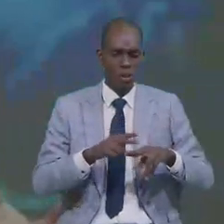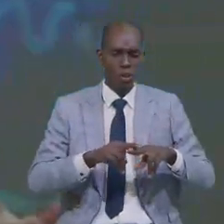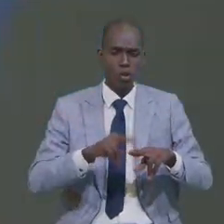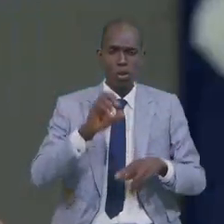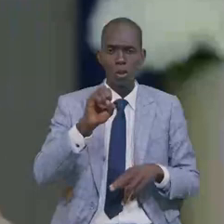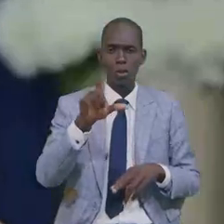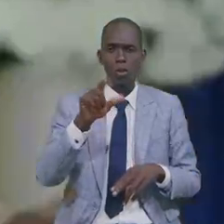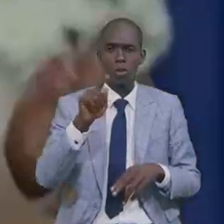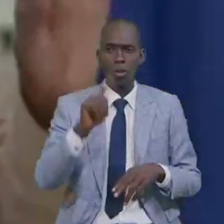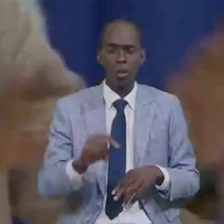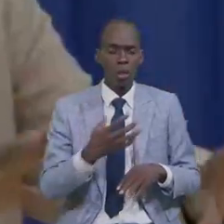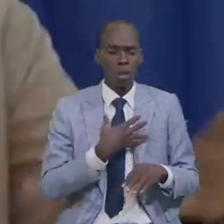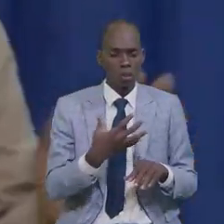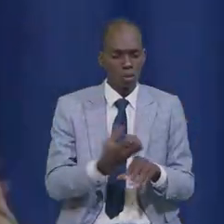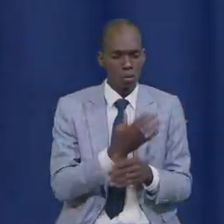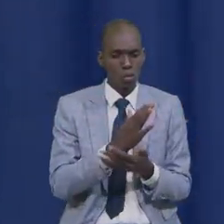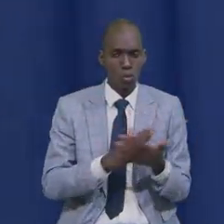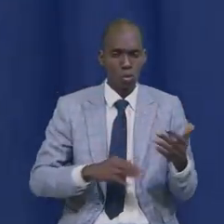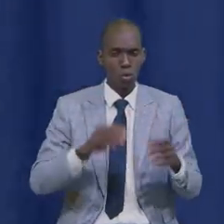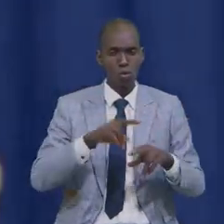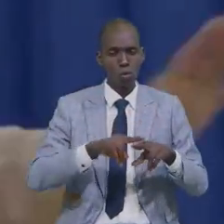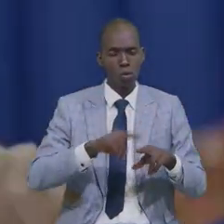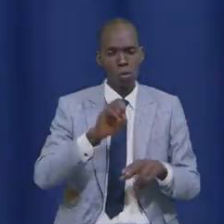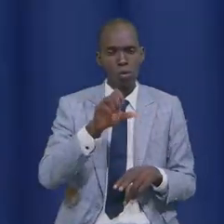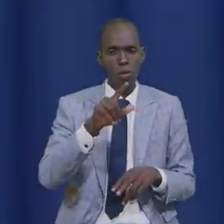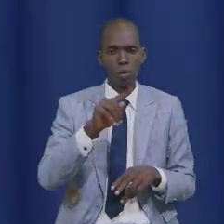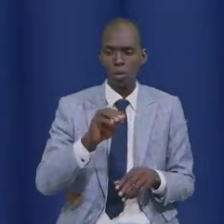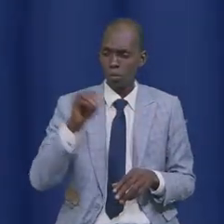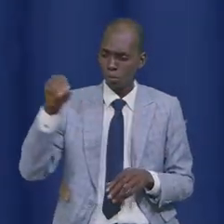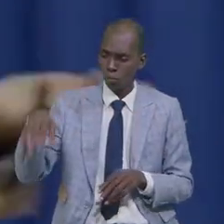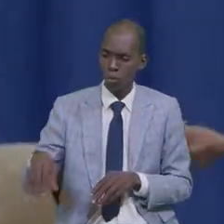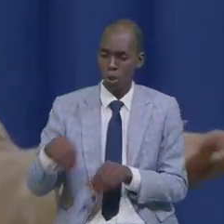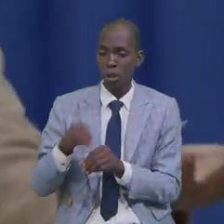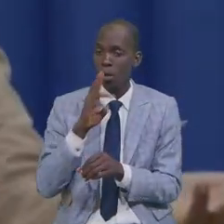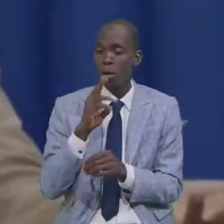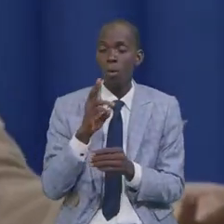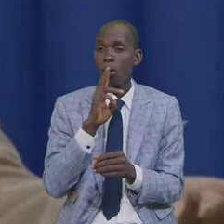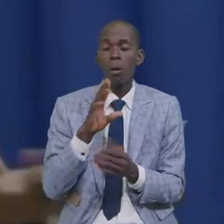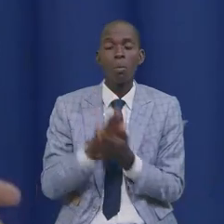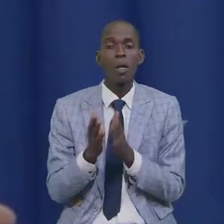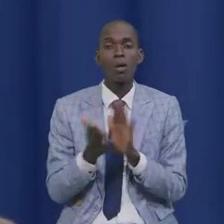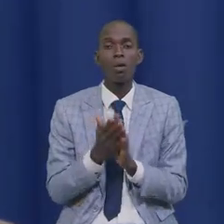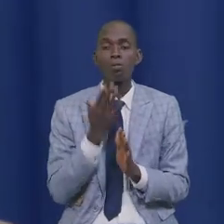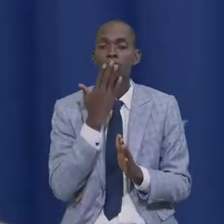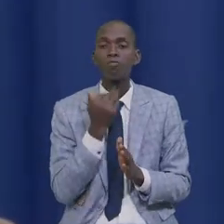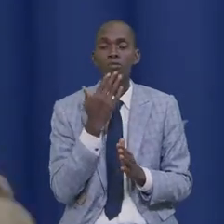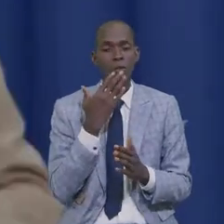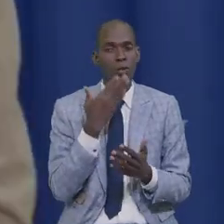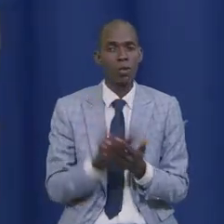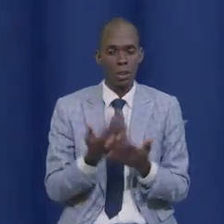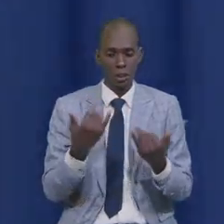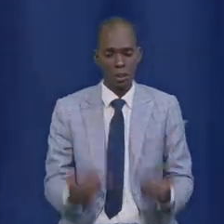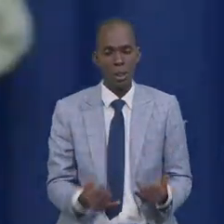source, il a mis du sel et a jeté là-bas. et tout a été assaini. Maintenant, nous